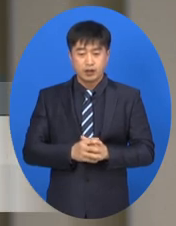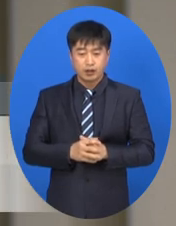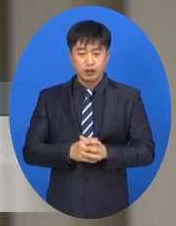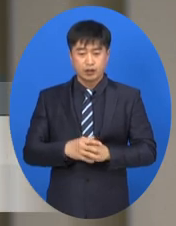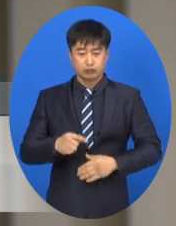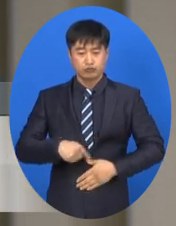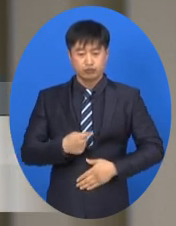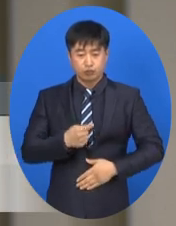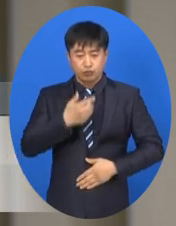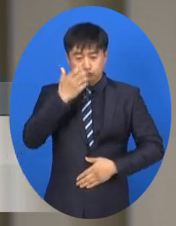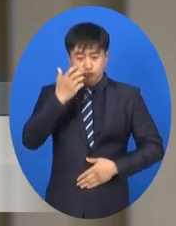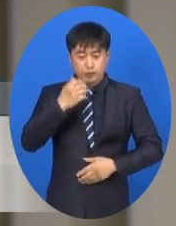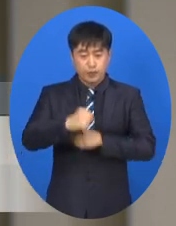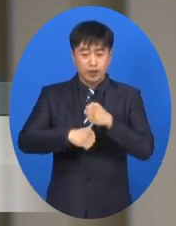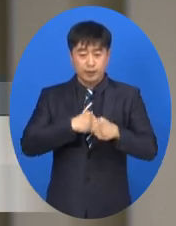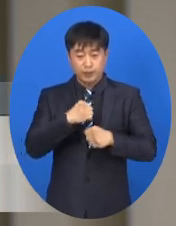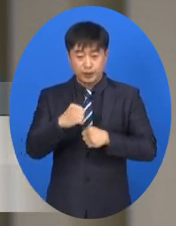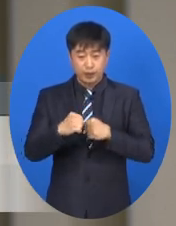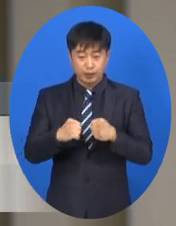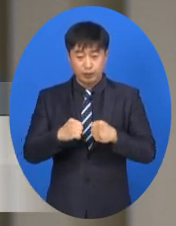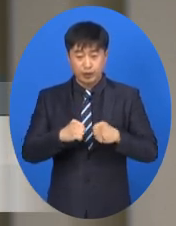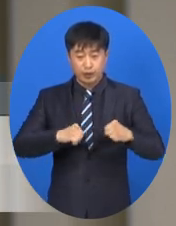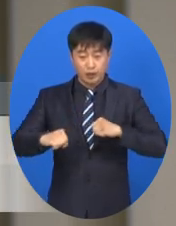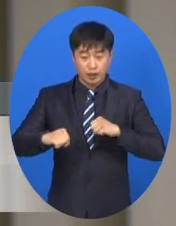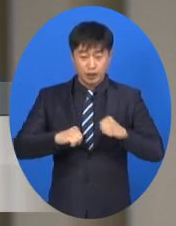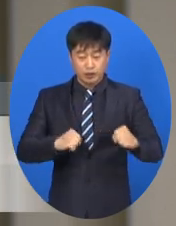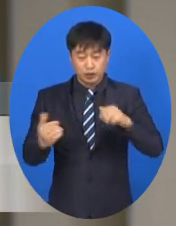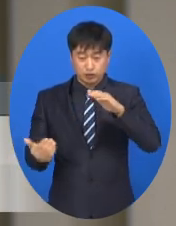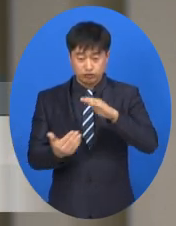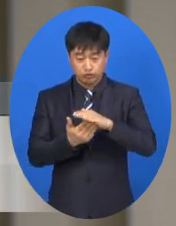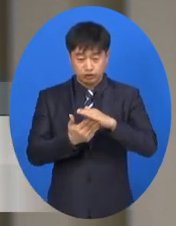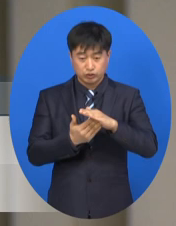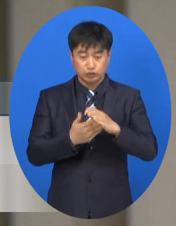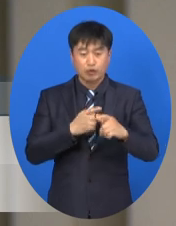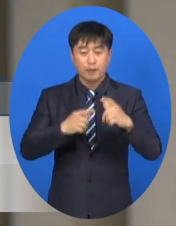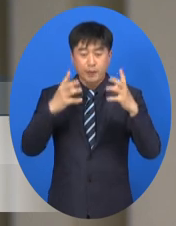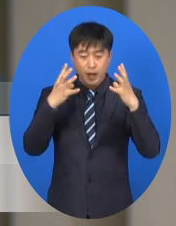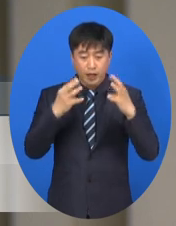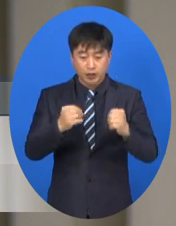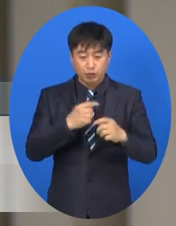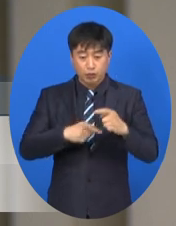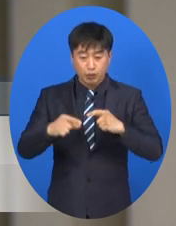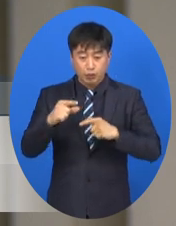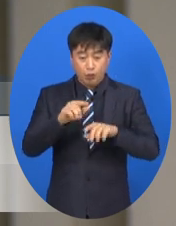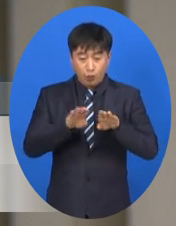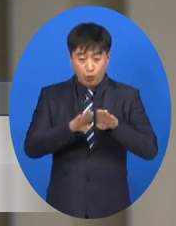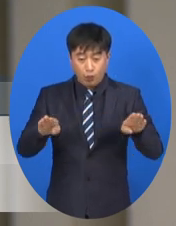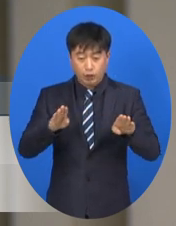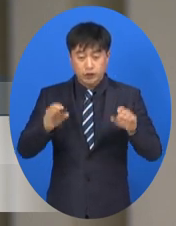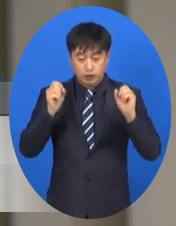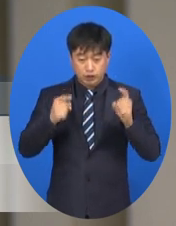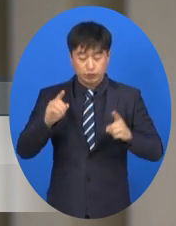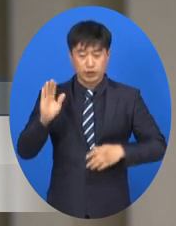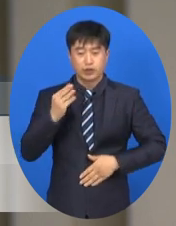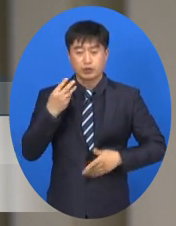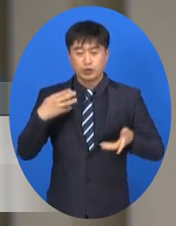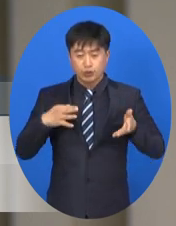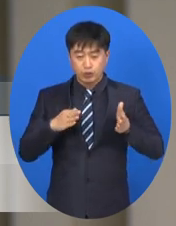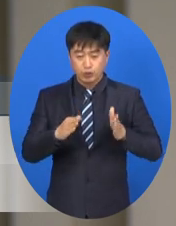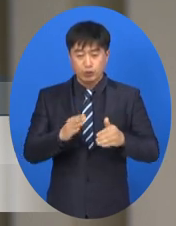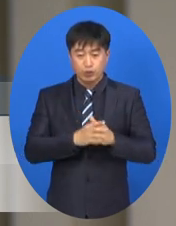자신의 꿈을 마음껏 펼치고 추구할 수 있는 더 많은, 더 고른, 더 나은 기회의